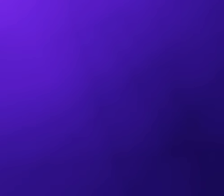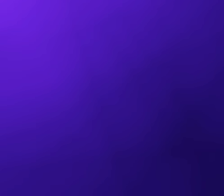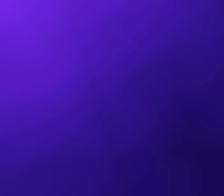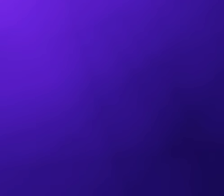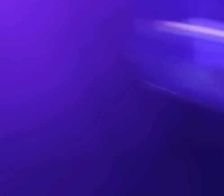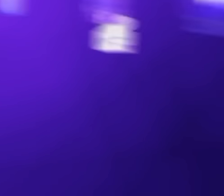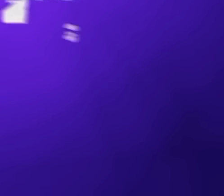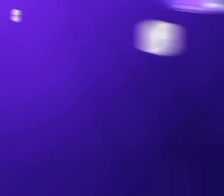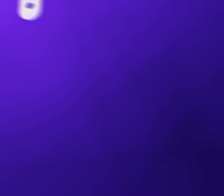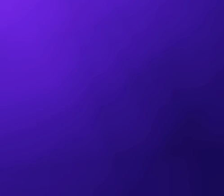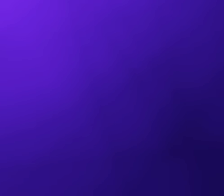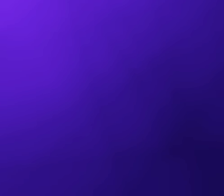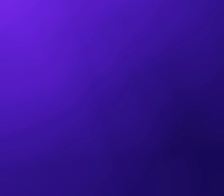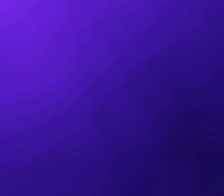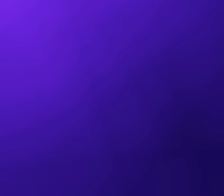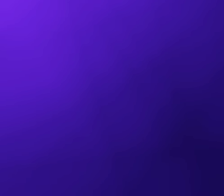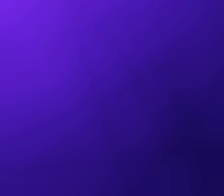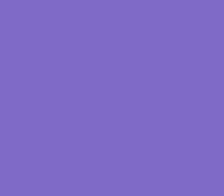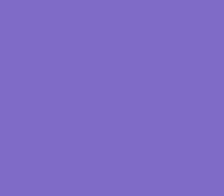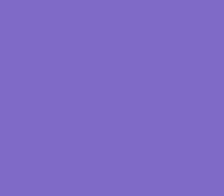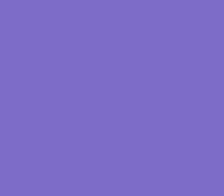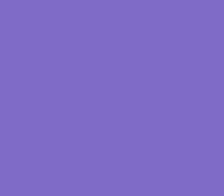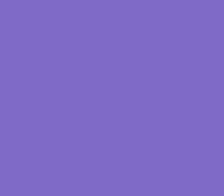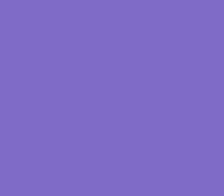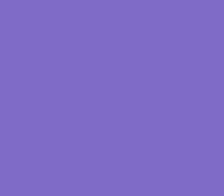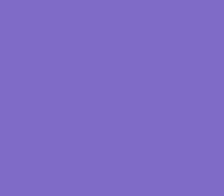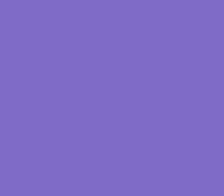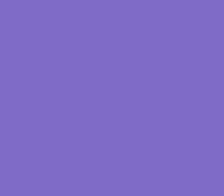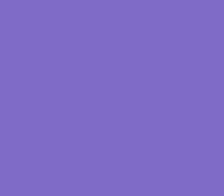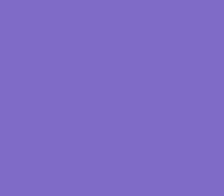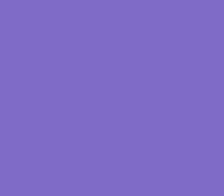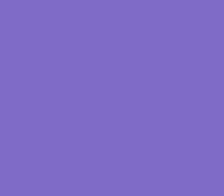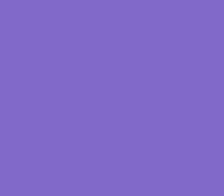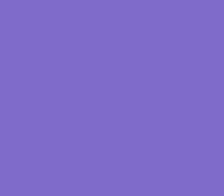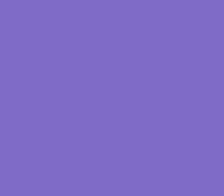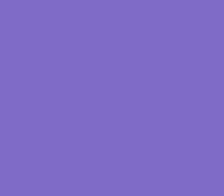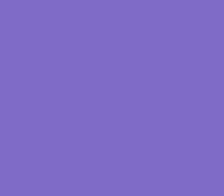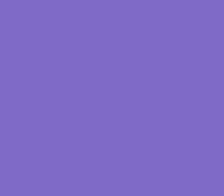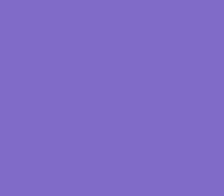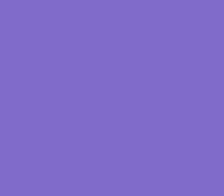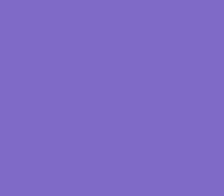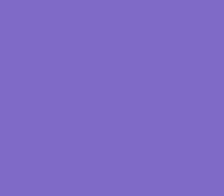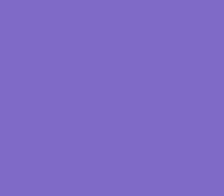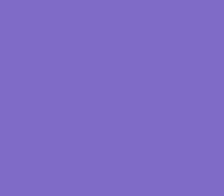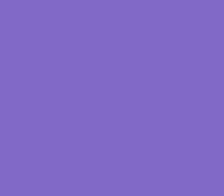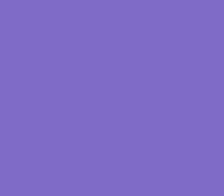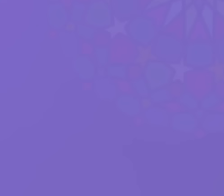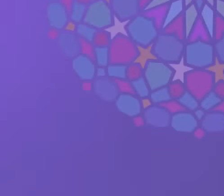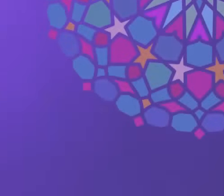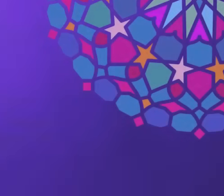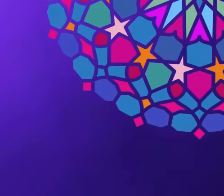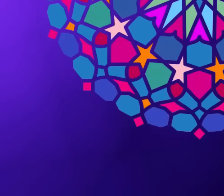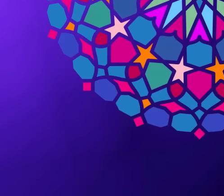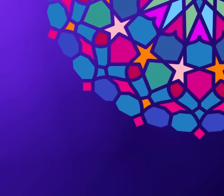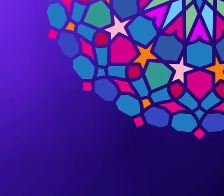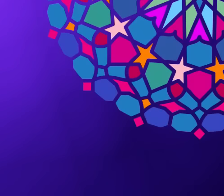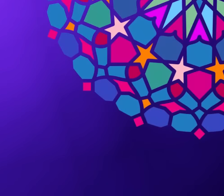out setiap hari 12 setengah hari di TV9 juga di saluran estro 149